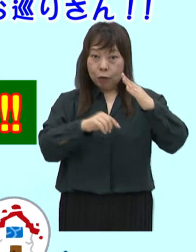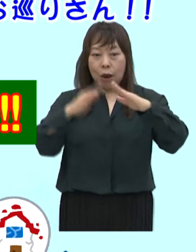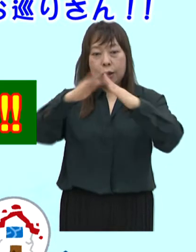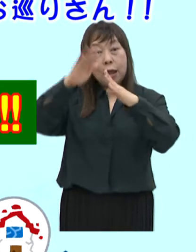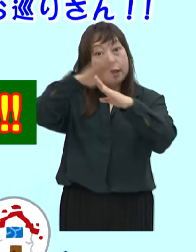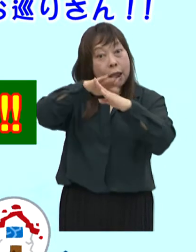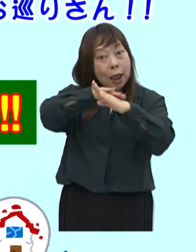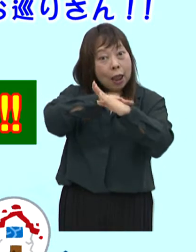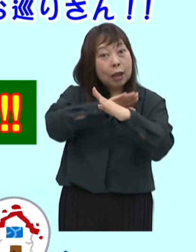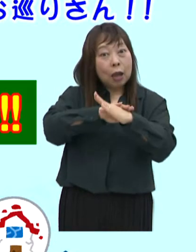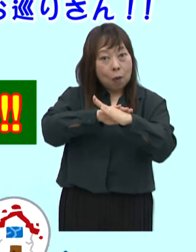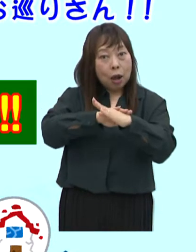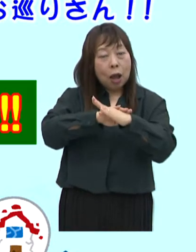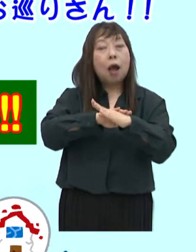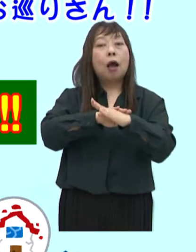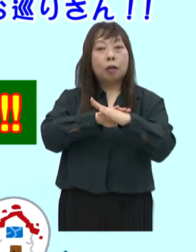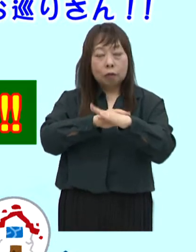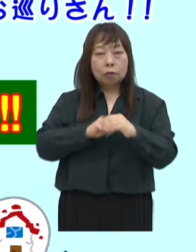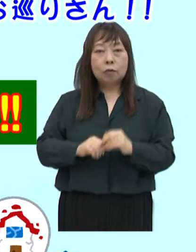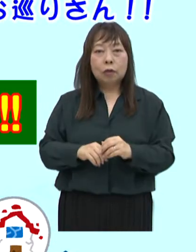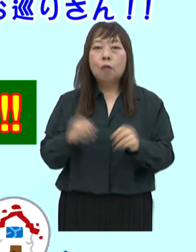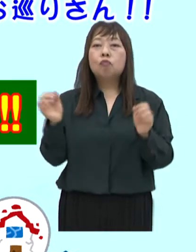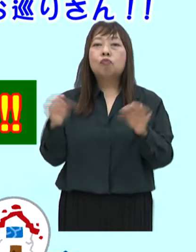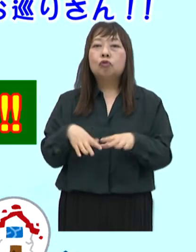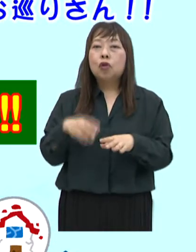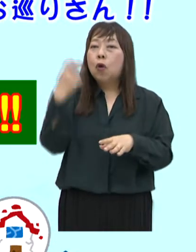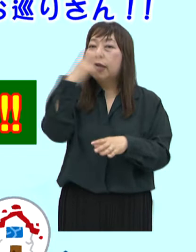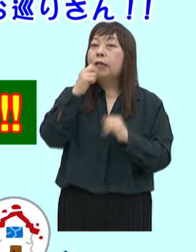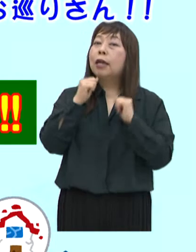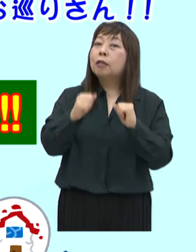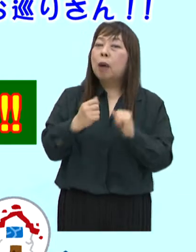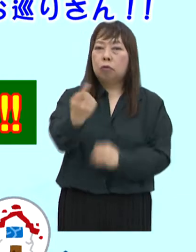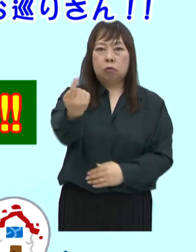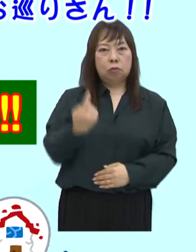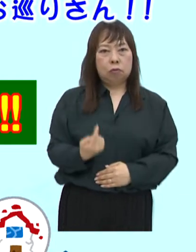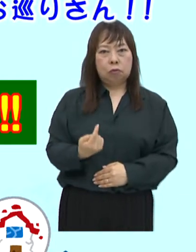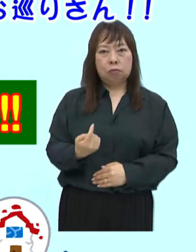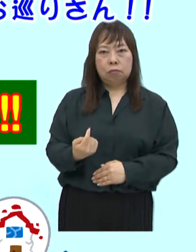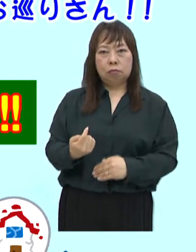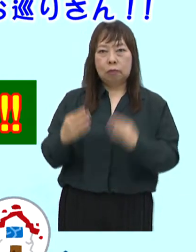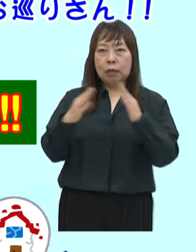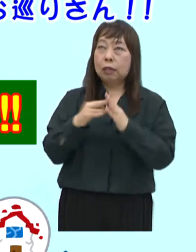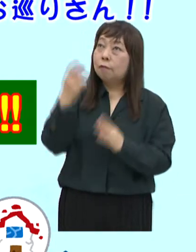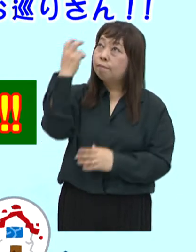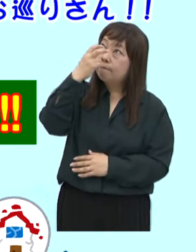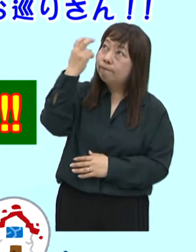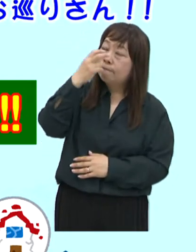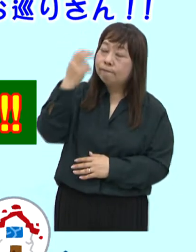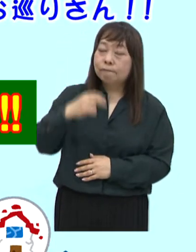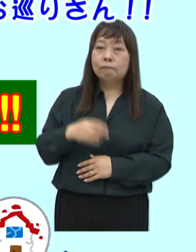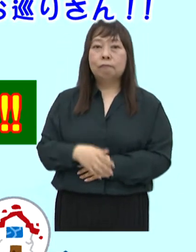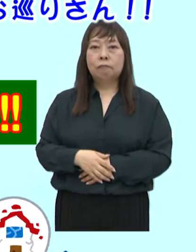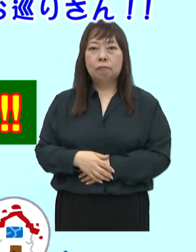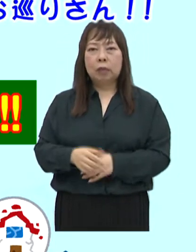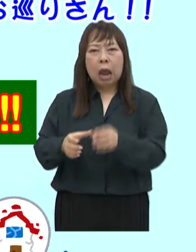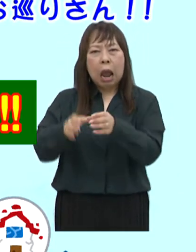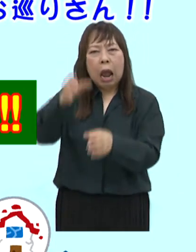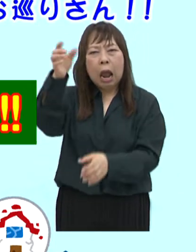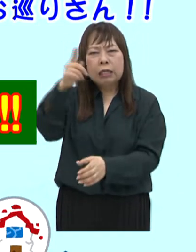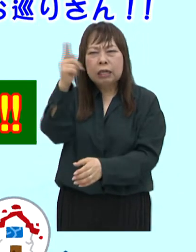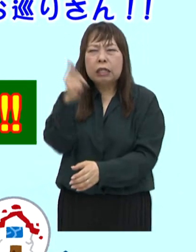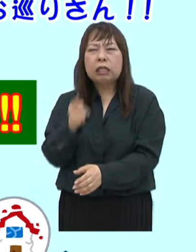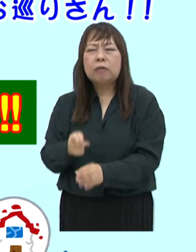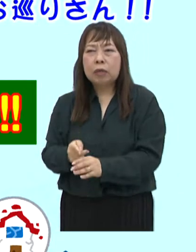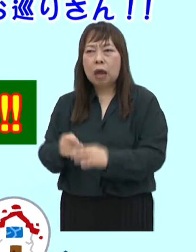瓦・配管などの無料点検を装って家庭を訪問し、柱にひびが入り